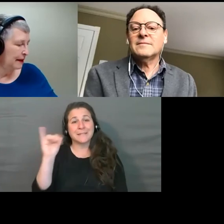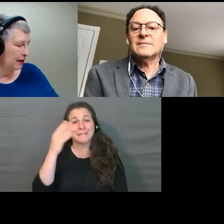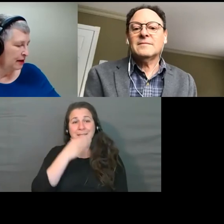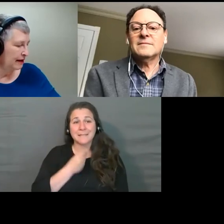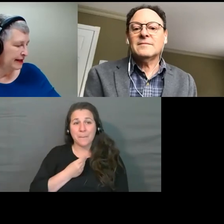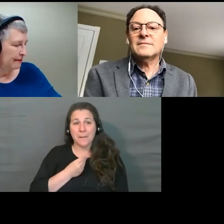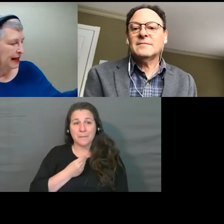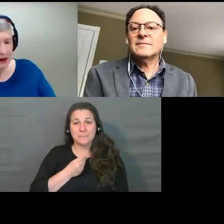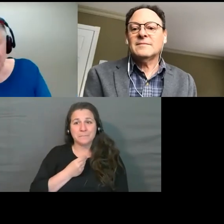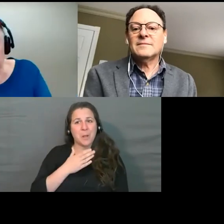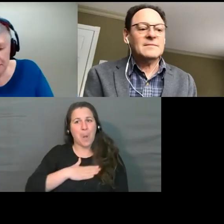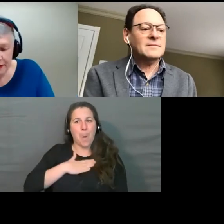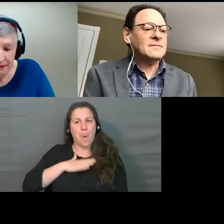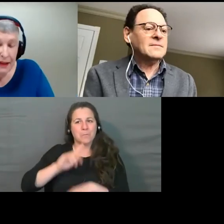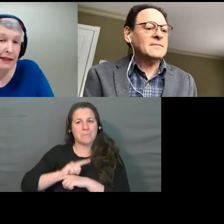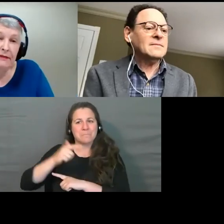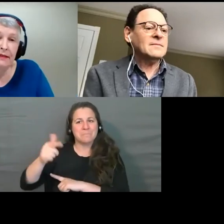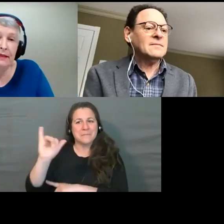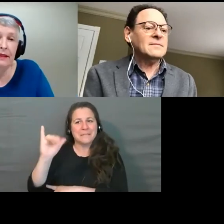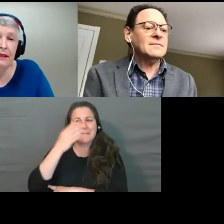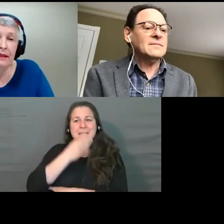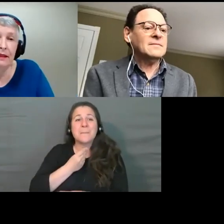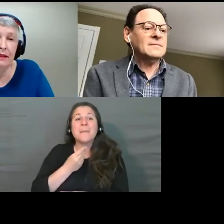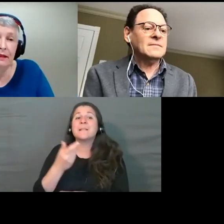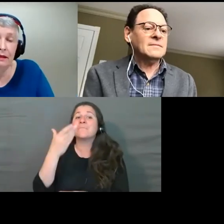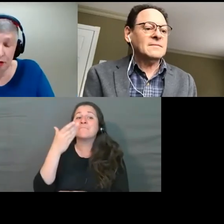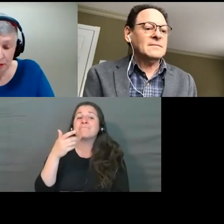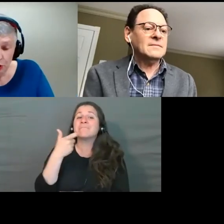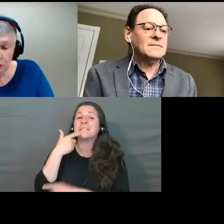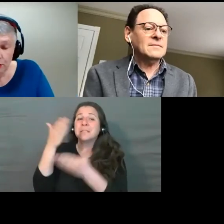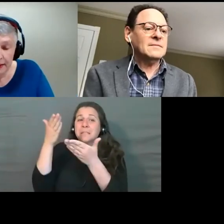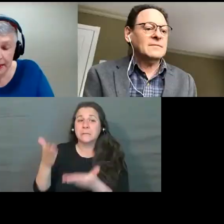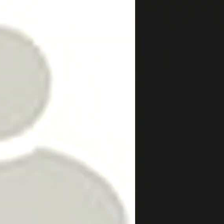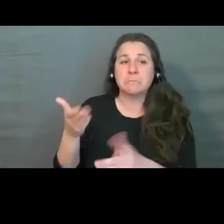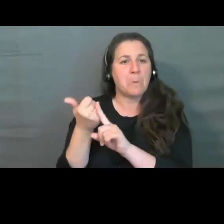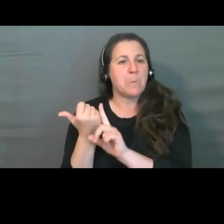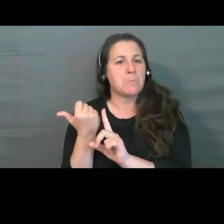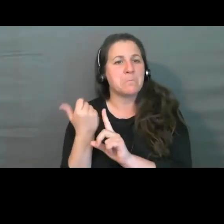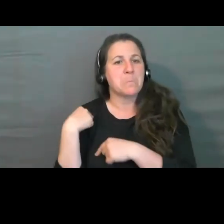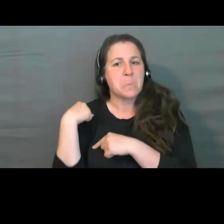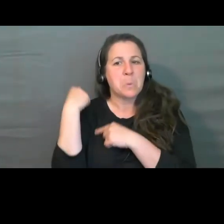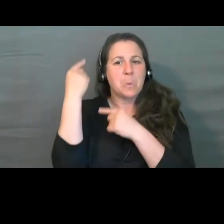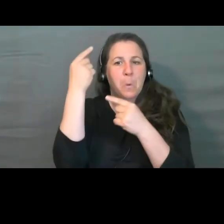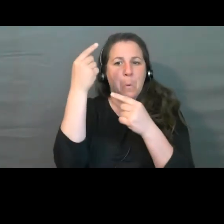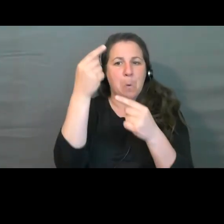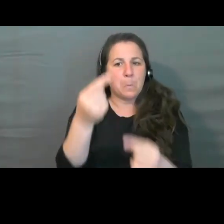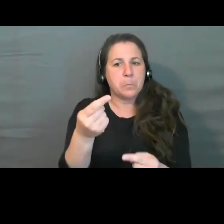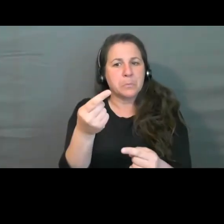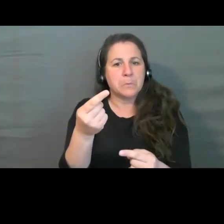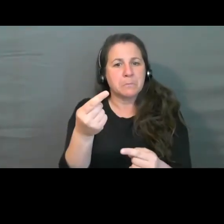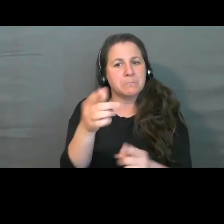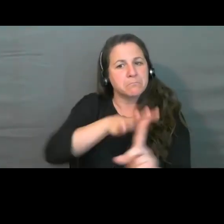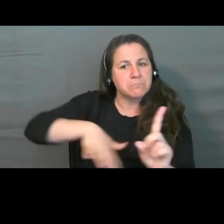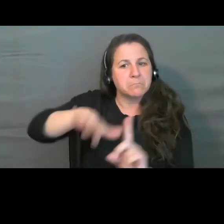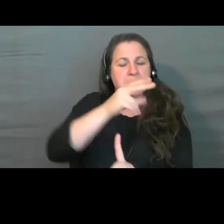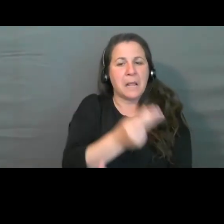la parole, Isabelle. Donc, Isabelle est investie dans le milieu du handicap depuis plus de 30 ans.